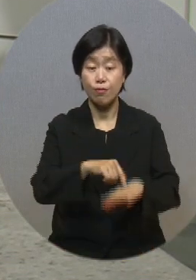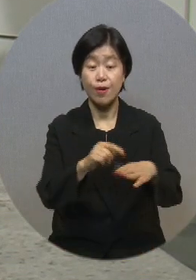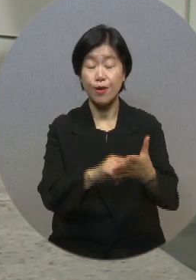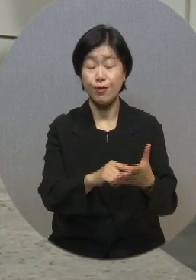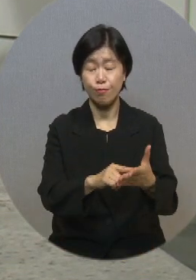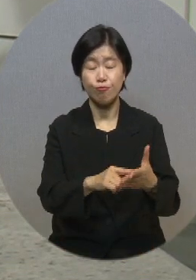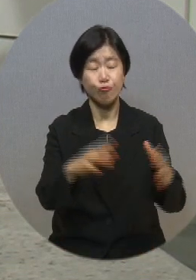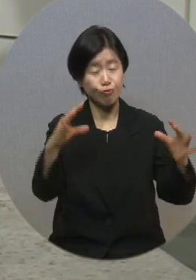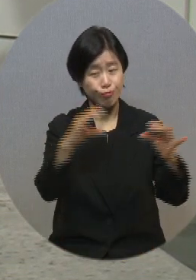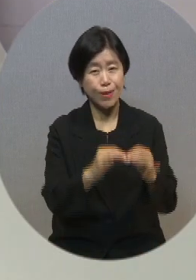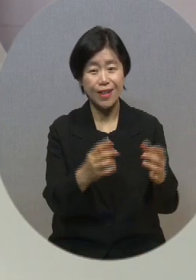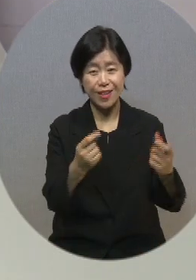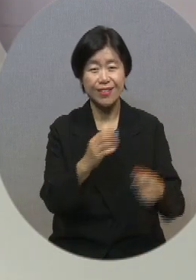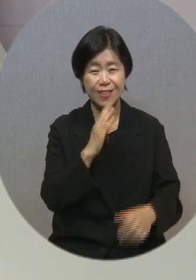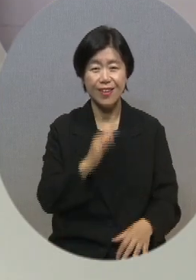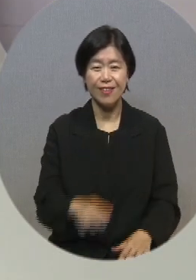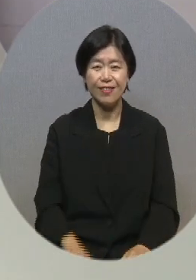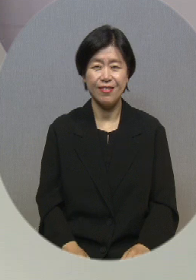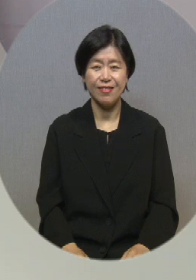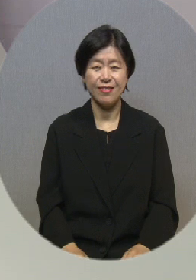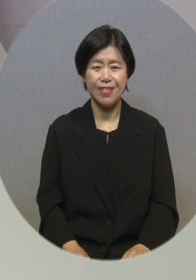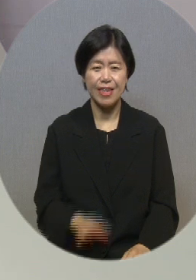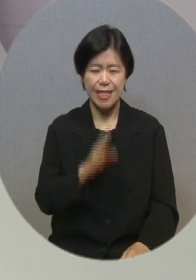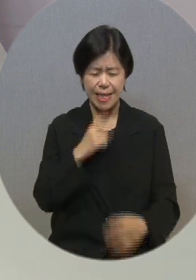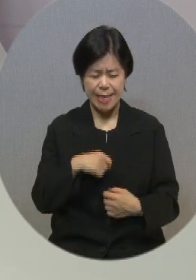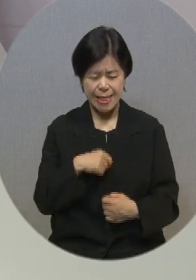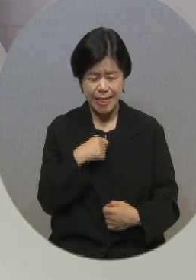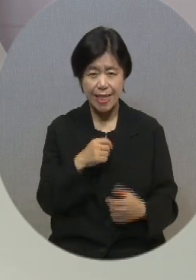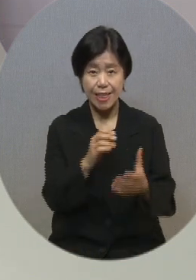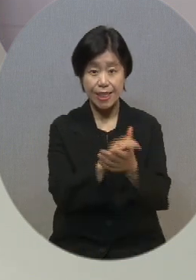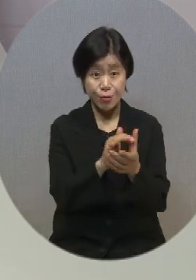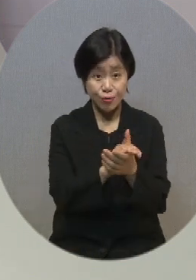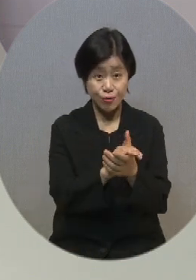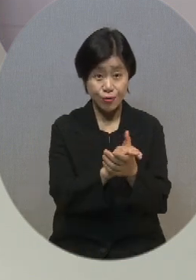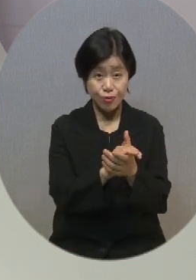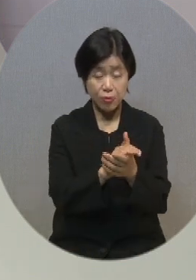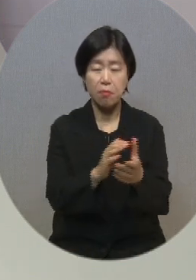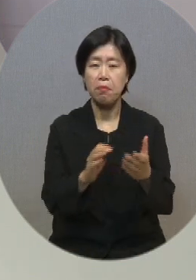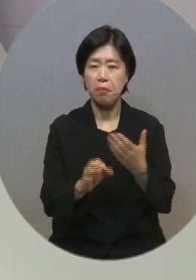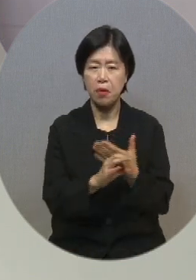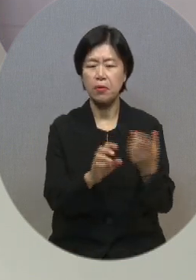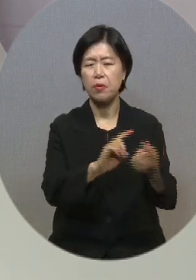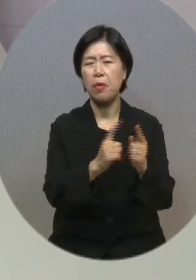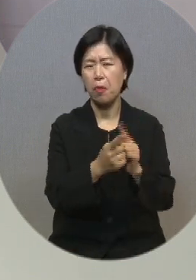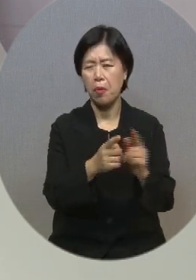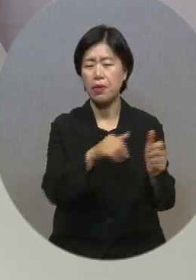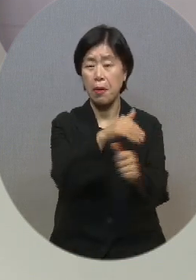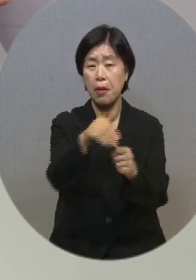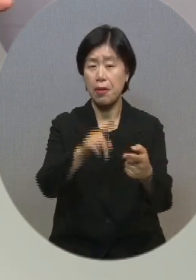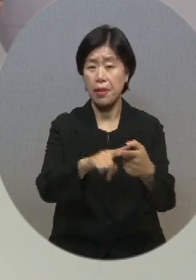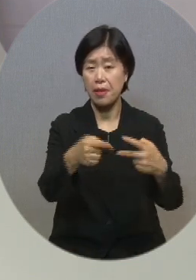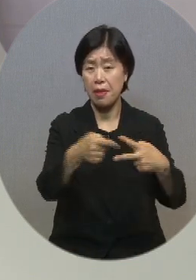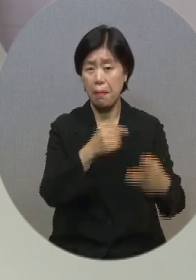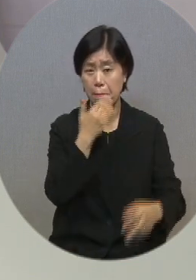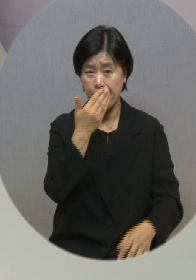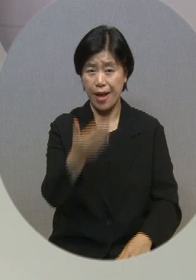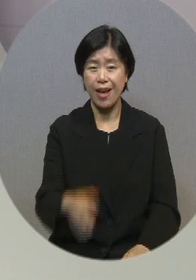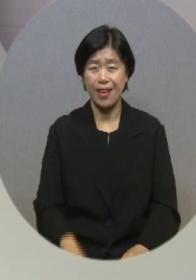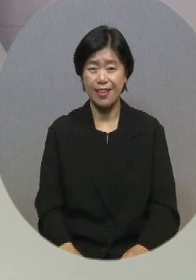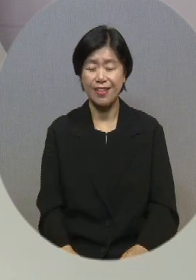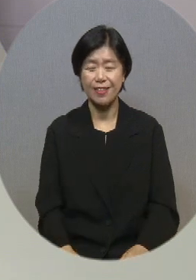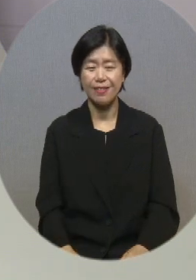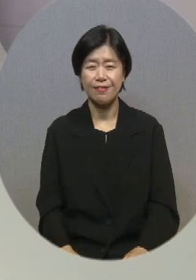이심전심이거든요. 네. 아, 우리가 이 진정한 친구라면 말이 없었어도 다 이해를 하죠. 네. 야, 얼마나